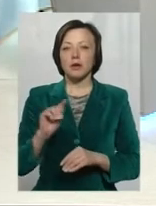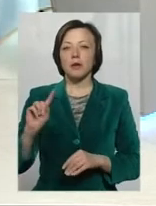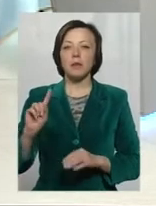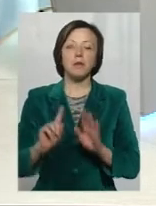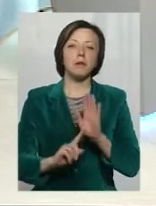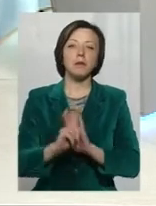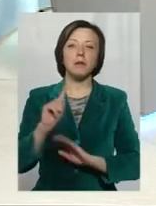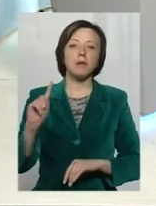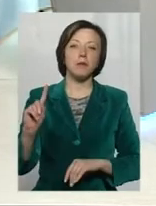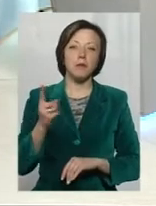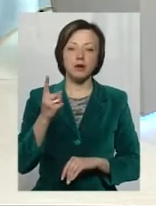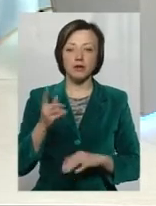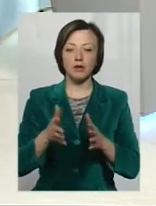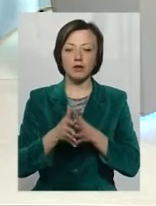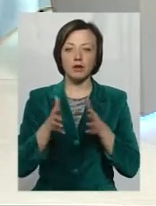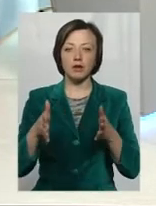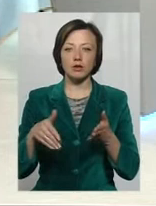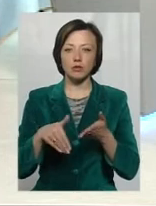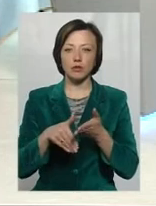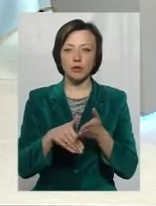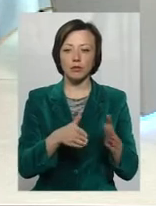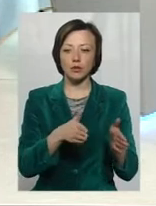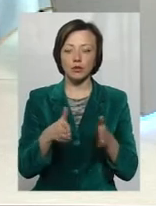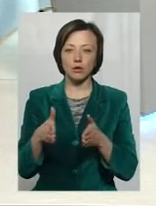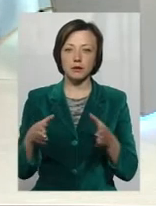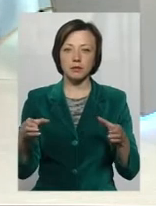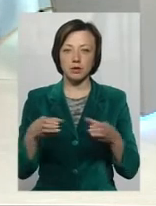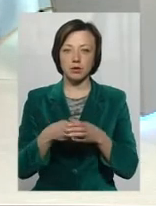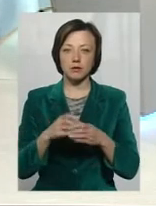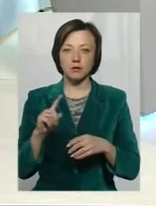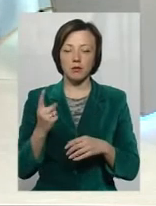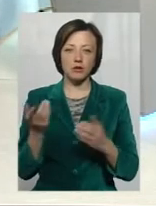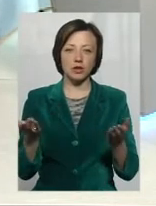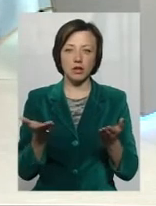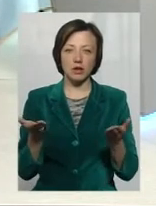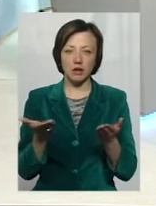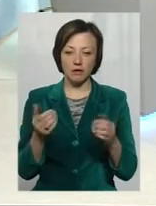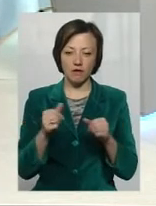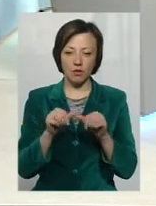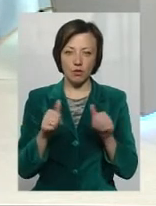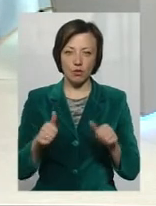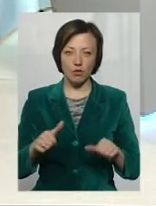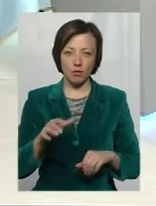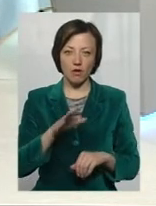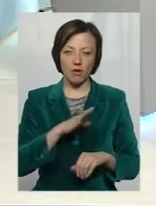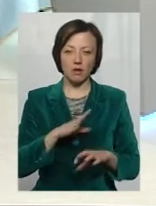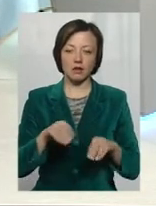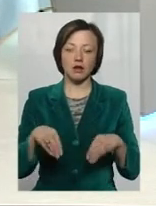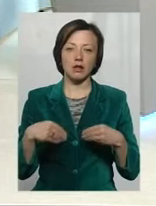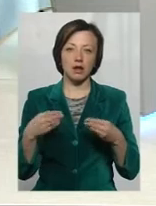порах дуже велику допомогу в підготовці підрозділів, перших підрозділів, які формувалися,